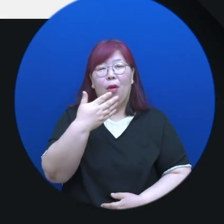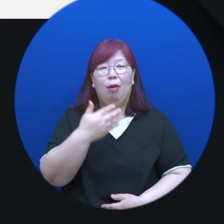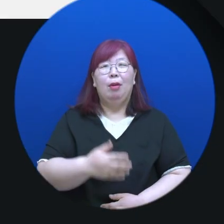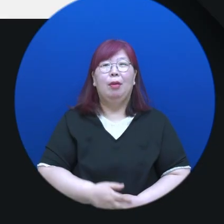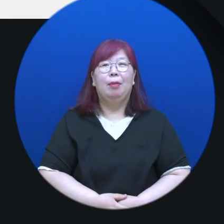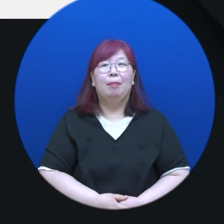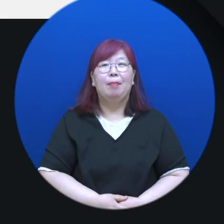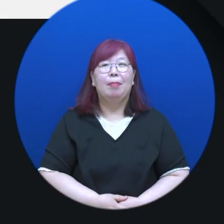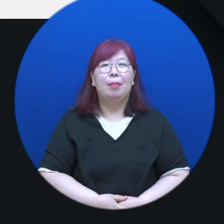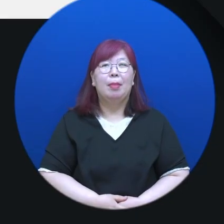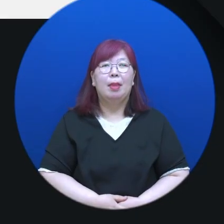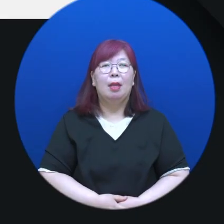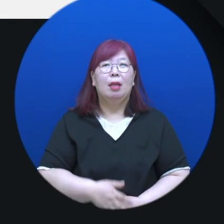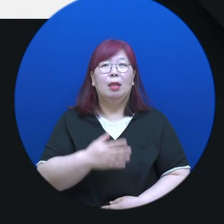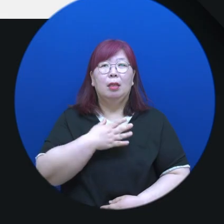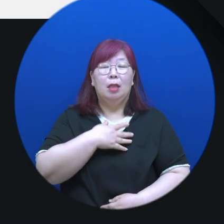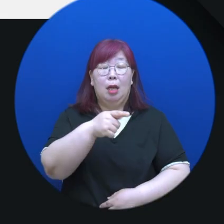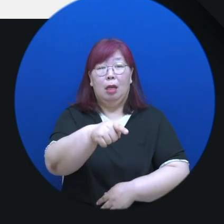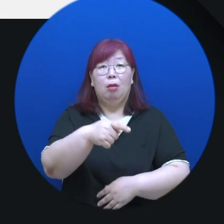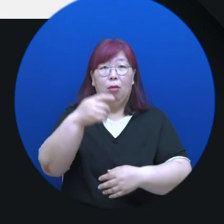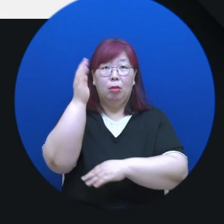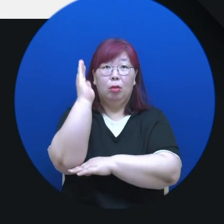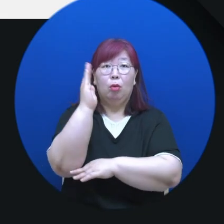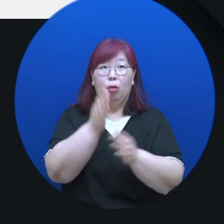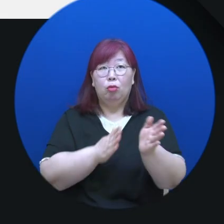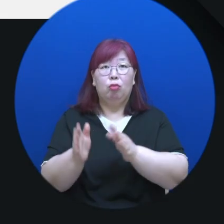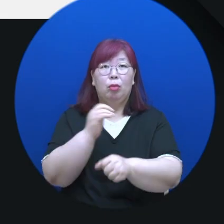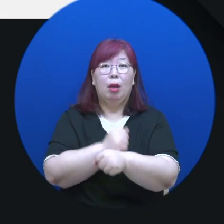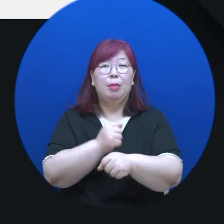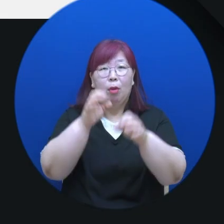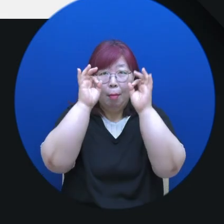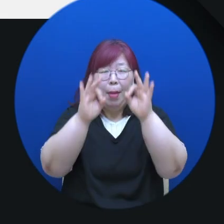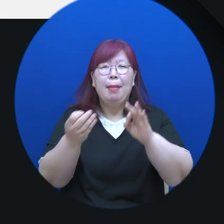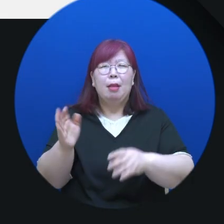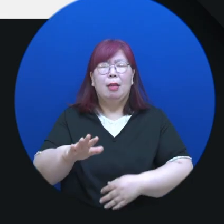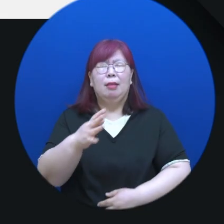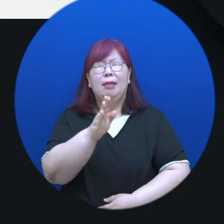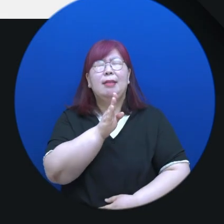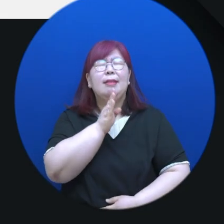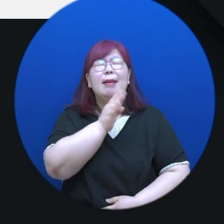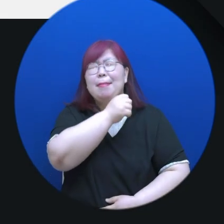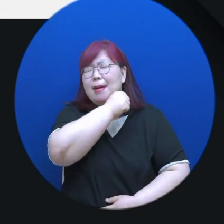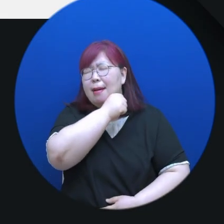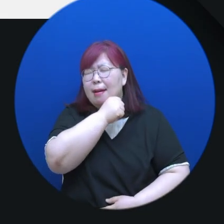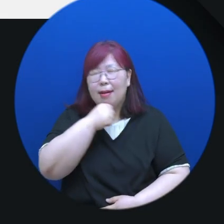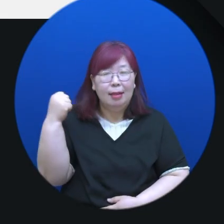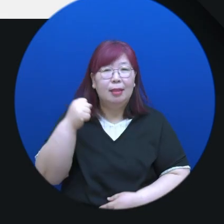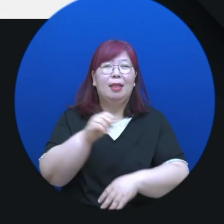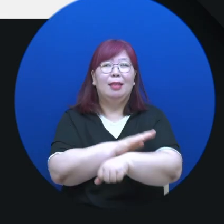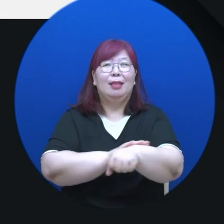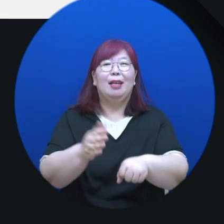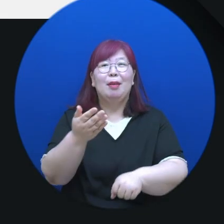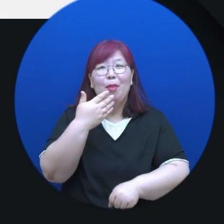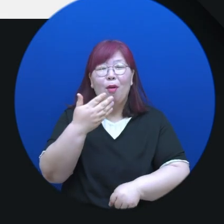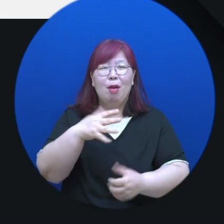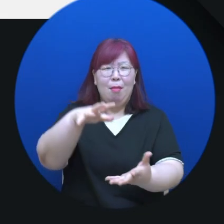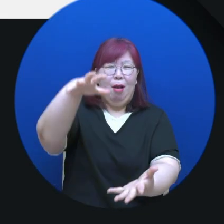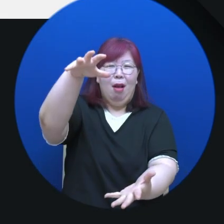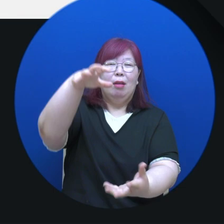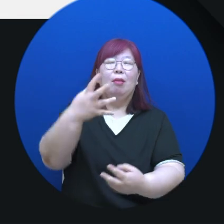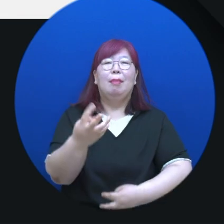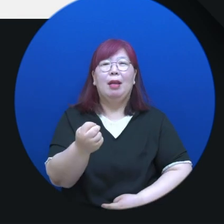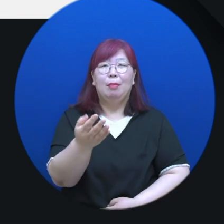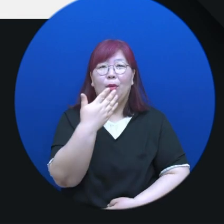제가 설교 준비하면서 좀 봤는데요, 아주 쩝쩝거리면서 아주 맛있게 잘 먹더라고요. 이만한 걸 다